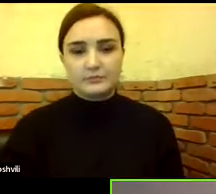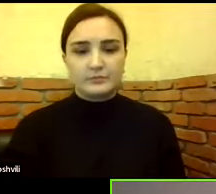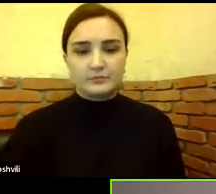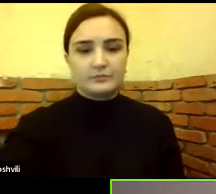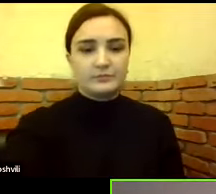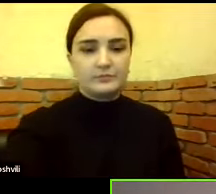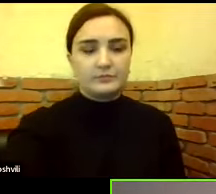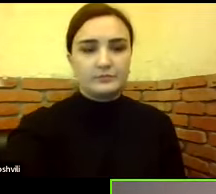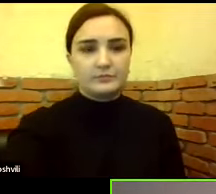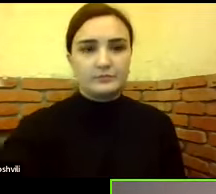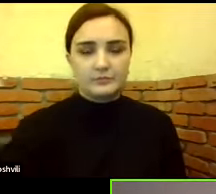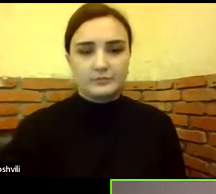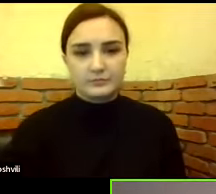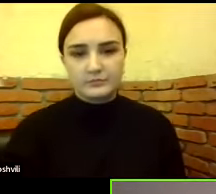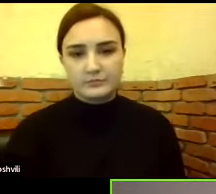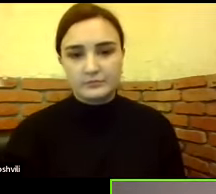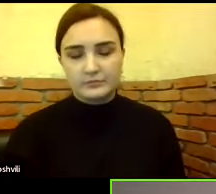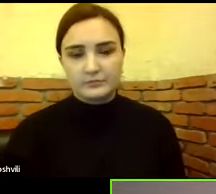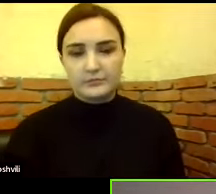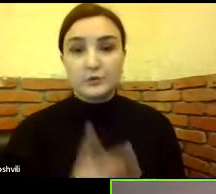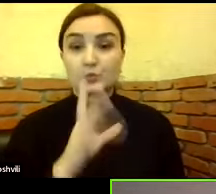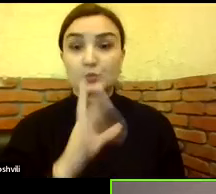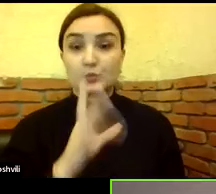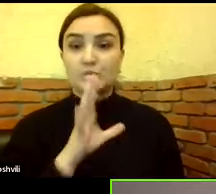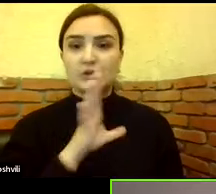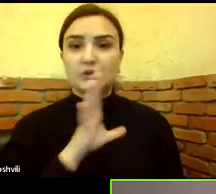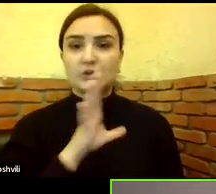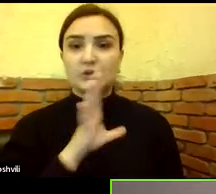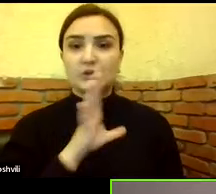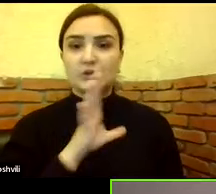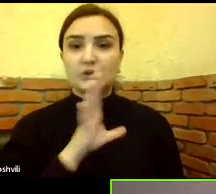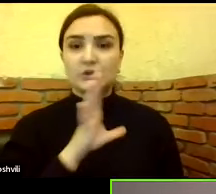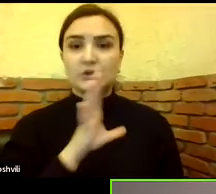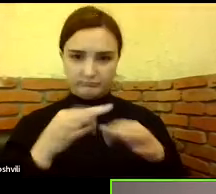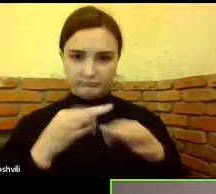ესე იგი იყვნენ თამამები, მაგალითად